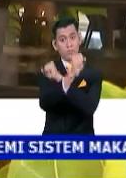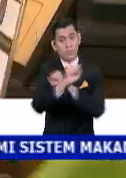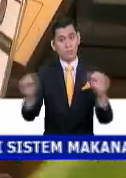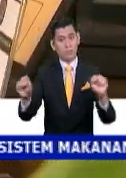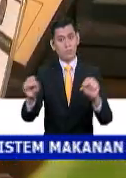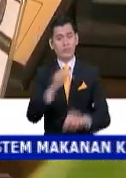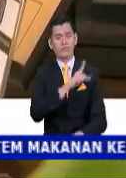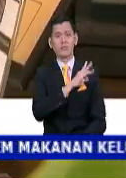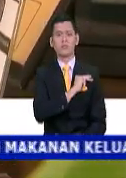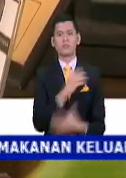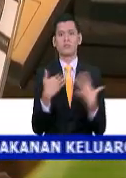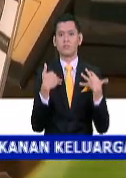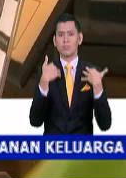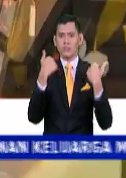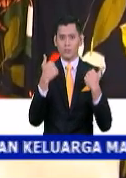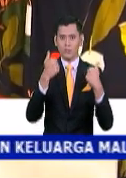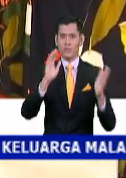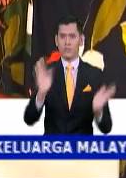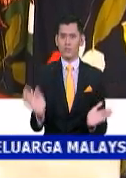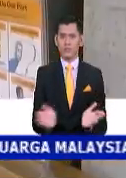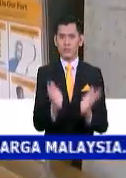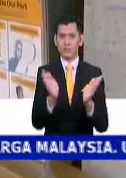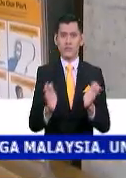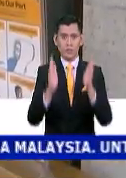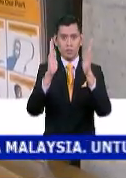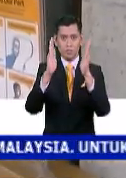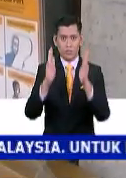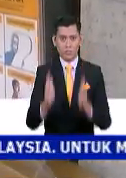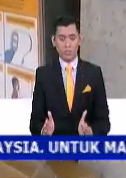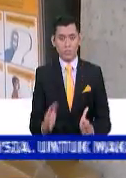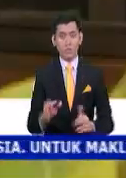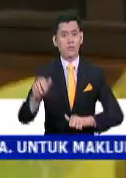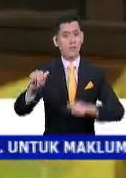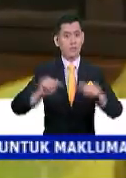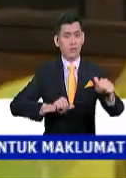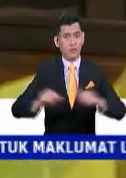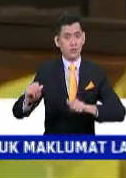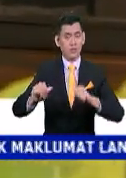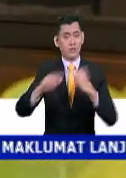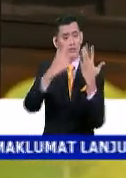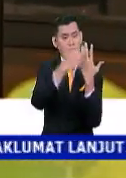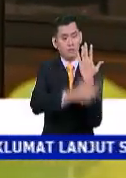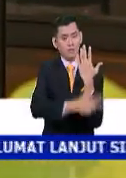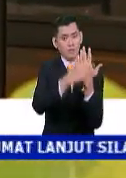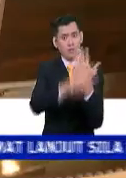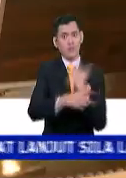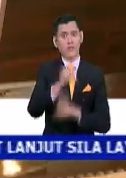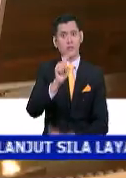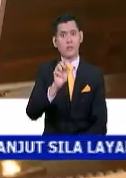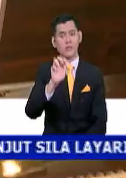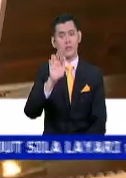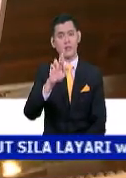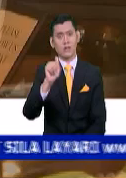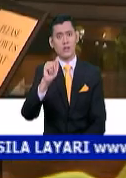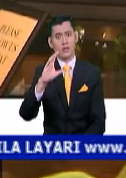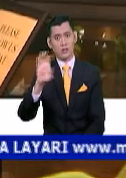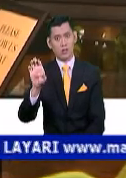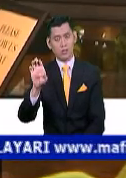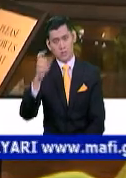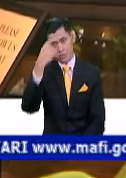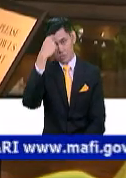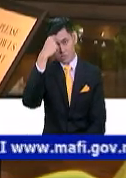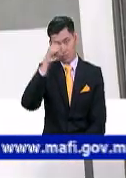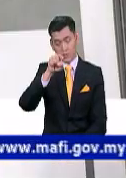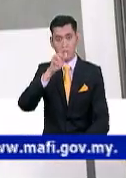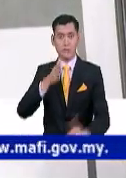Selain itu, Kementerian Kesihatan juga menyarankan supaya orang ramai mengaktifkan MySejahtera Trace di aplikasi MySejahtera